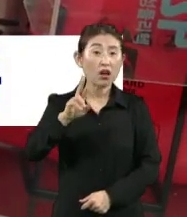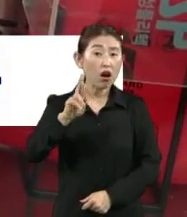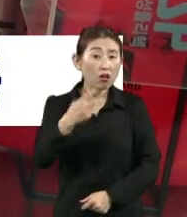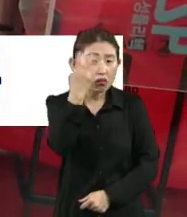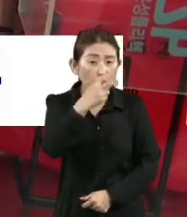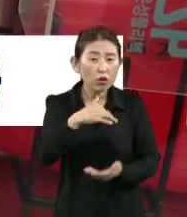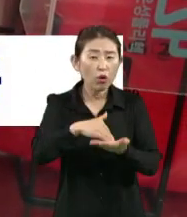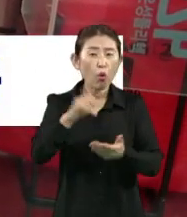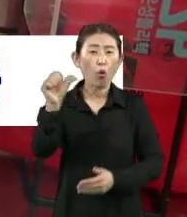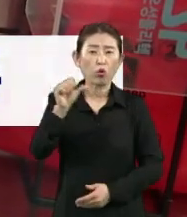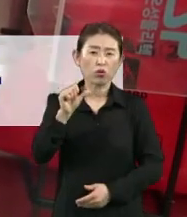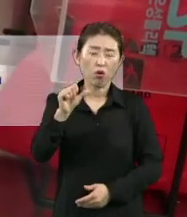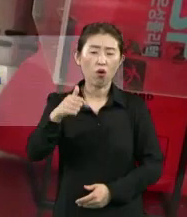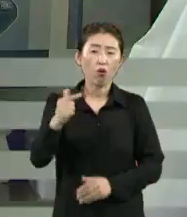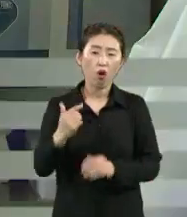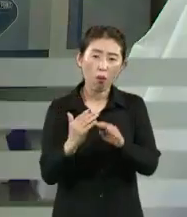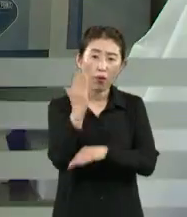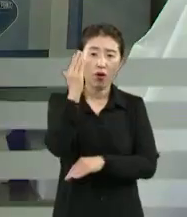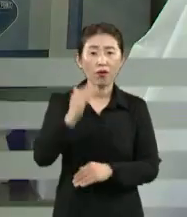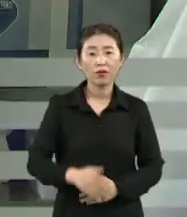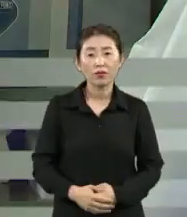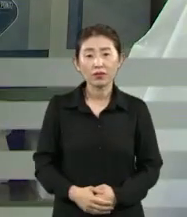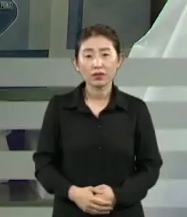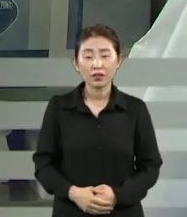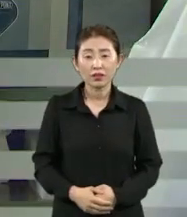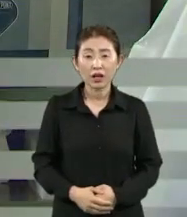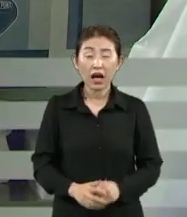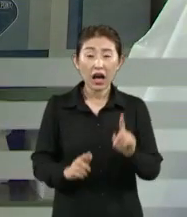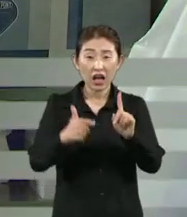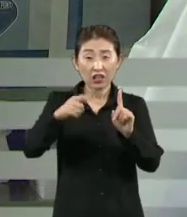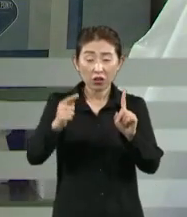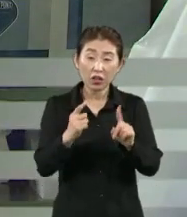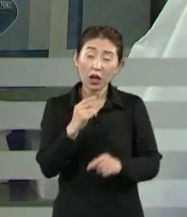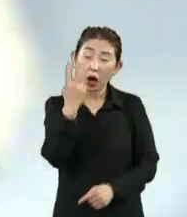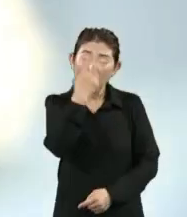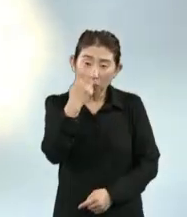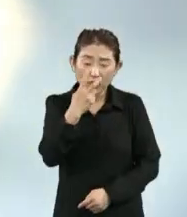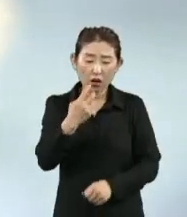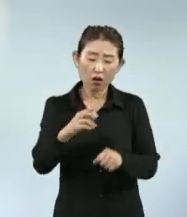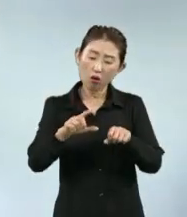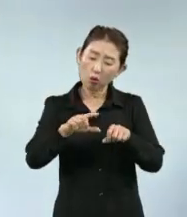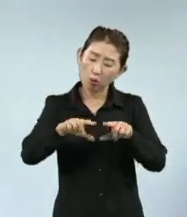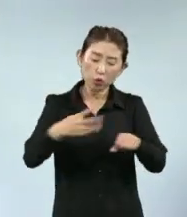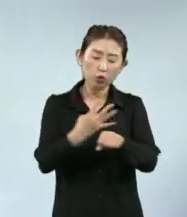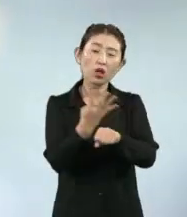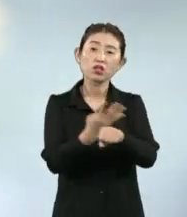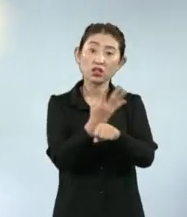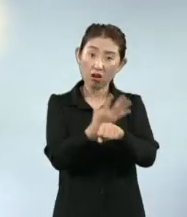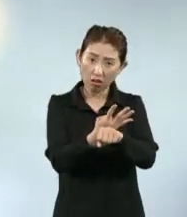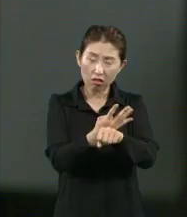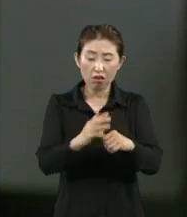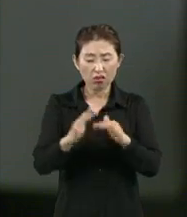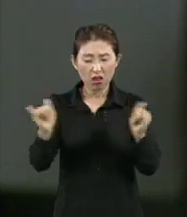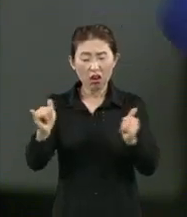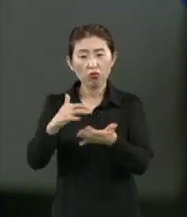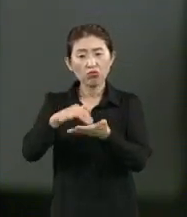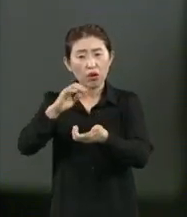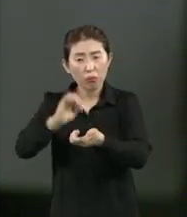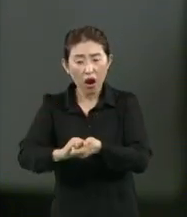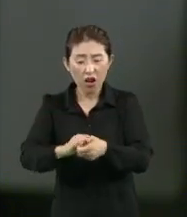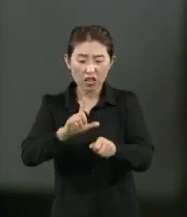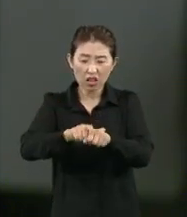PCR 건수가 5천 건을 넘어섰기 때문입니다. PCR 한 건당 걸리는 시간은 평균 4시간으로 한정된 인력에